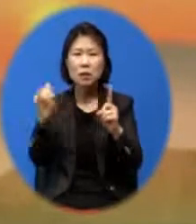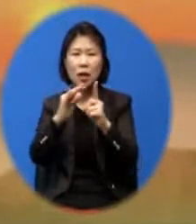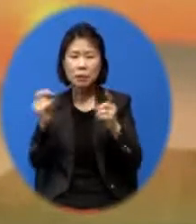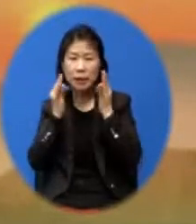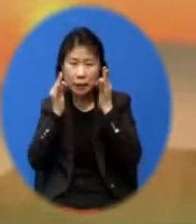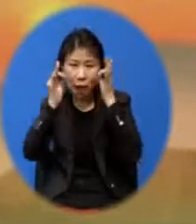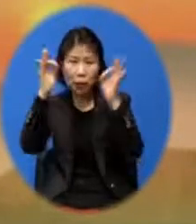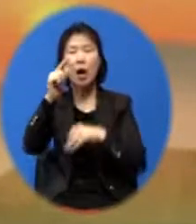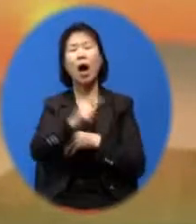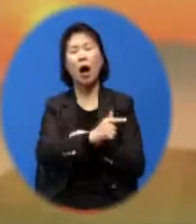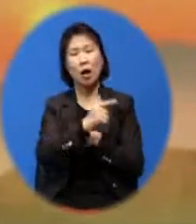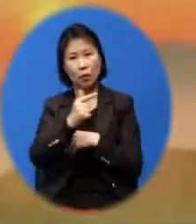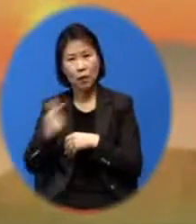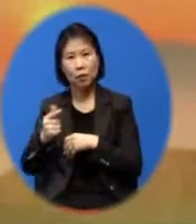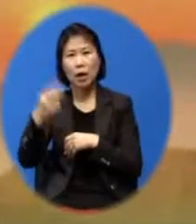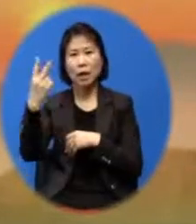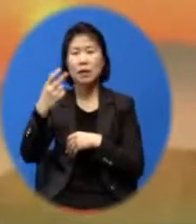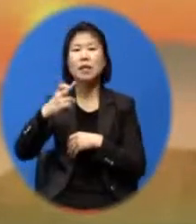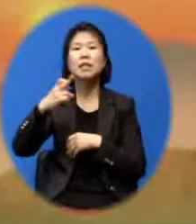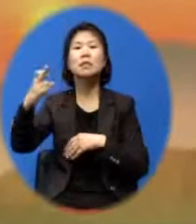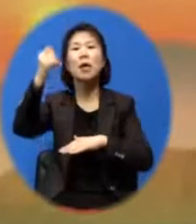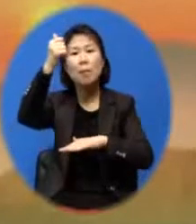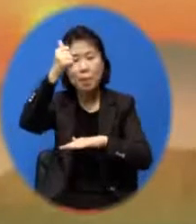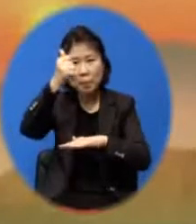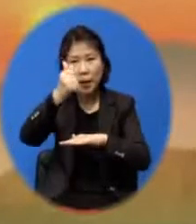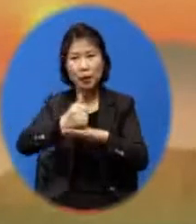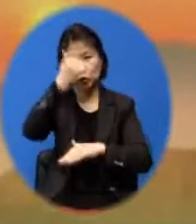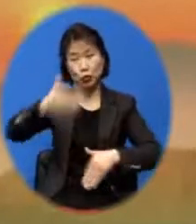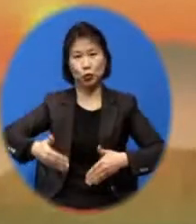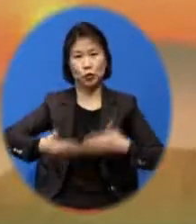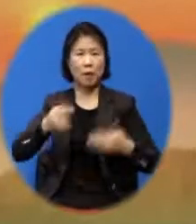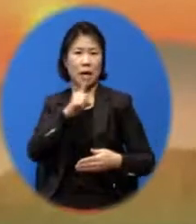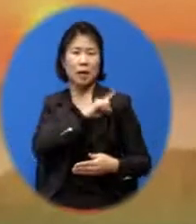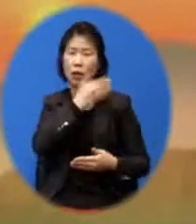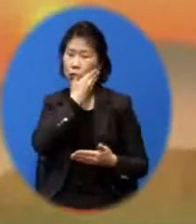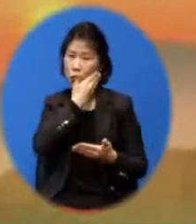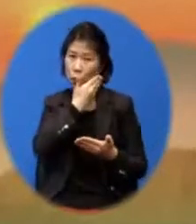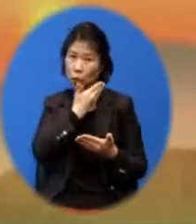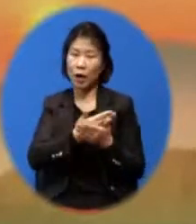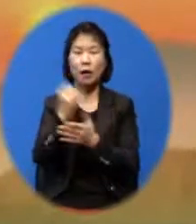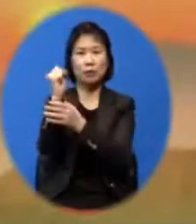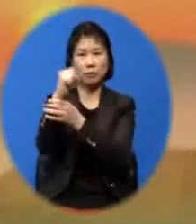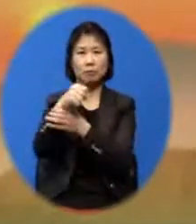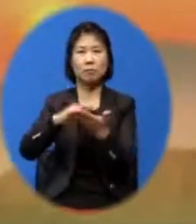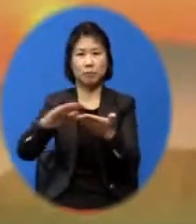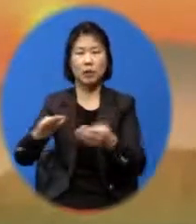분이 땀 흘려 오신 하루하루가 2012년을 마무리하는 충청남도의 가장 소중한